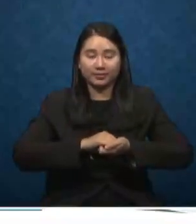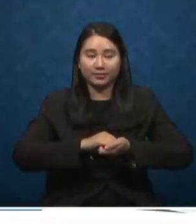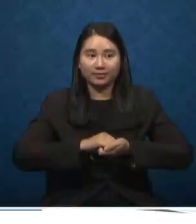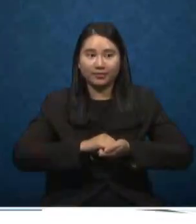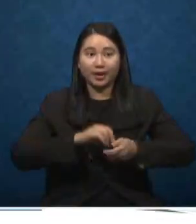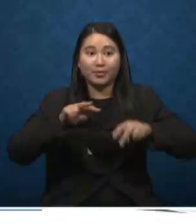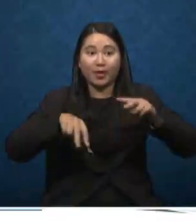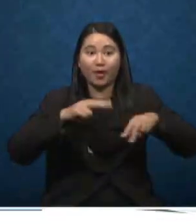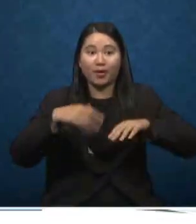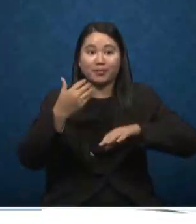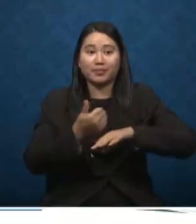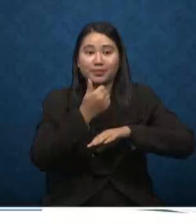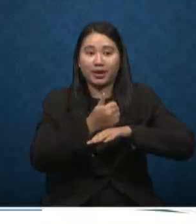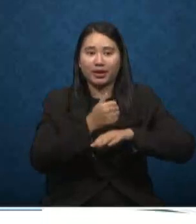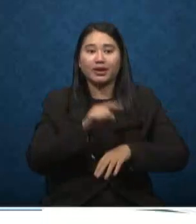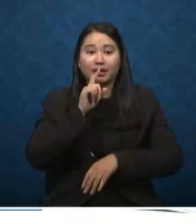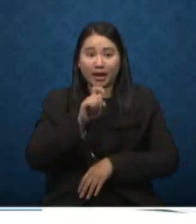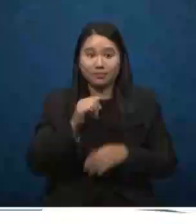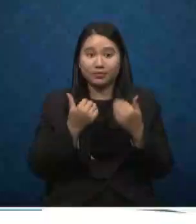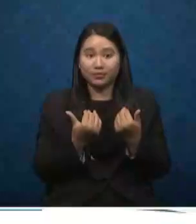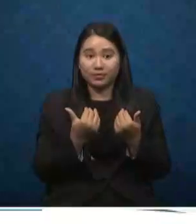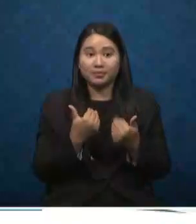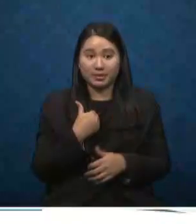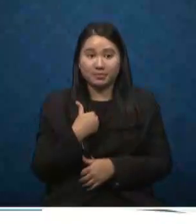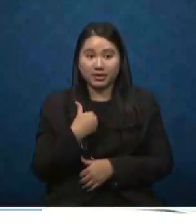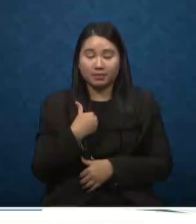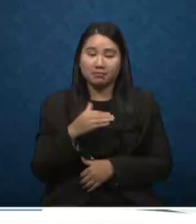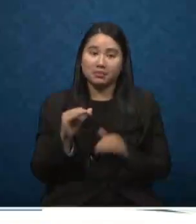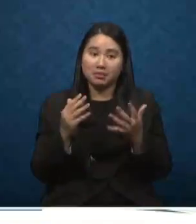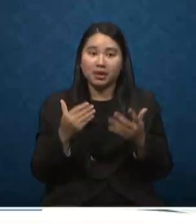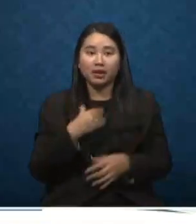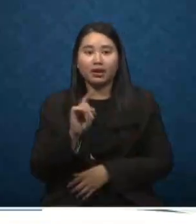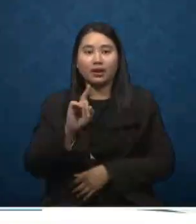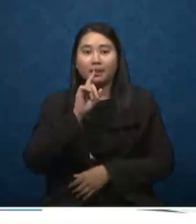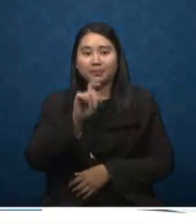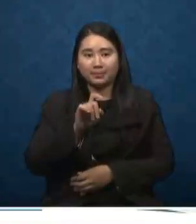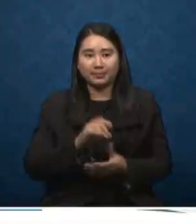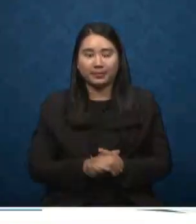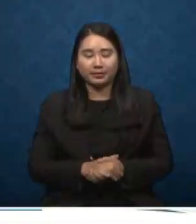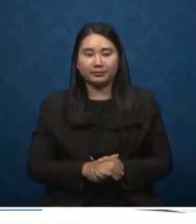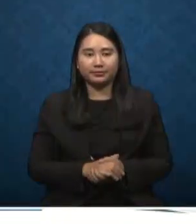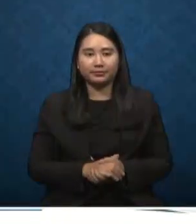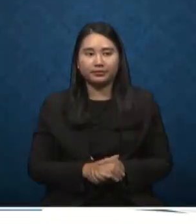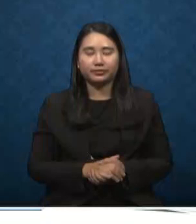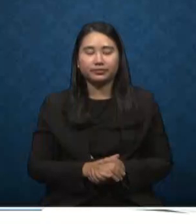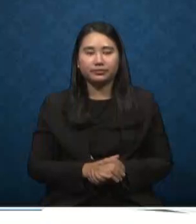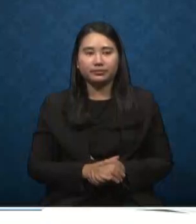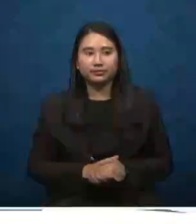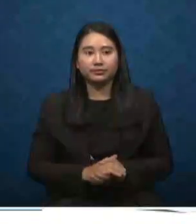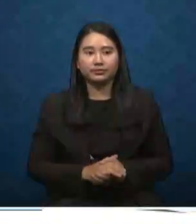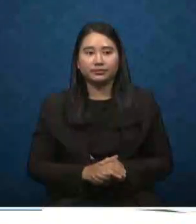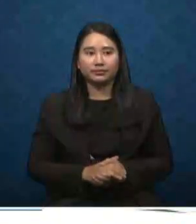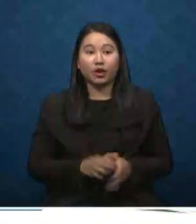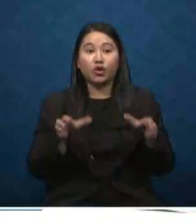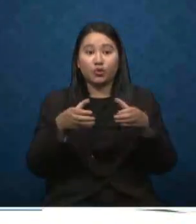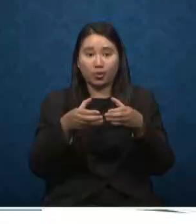ครองระบอบประชาธิปไตยหลักสูตรนี้ยังมีอยู่หรือเปล่าครับท่านเลขาครับแล้วก็บุคคลเ